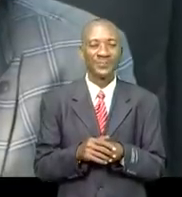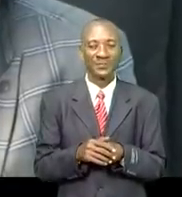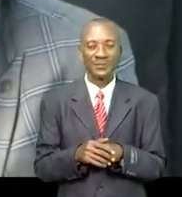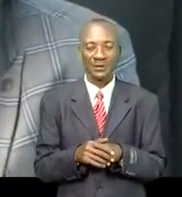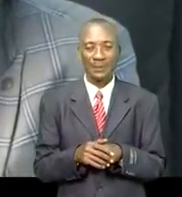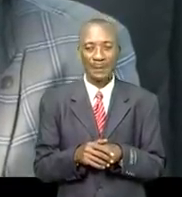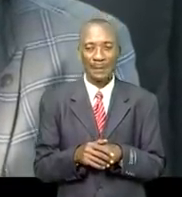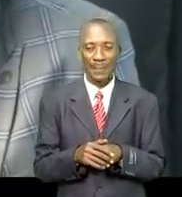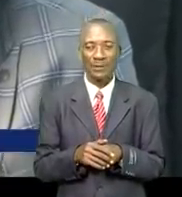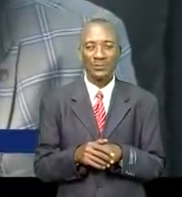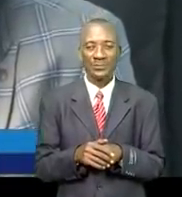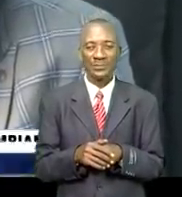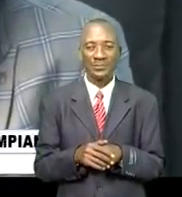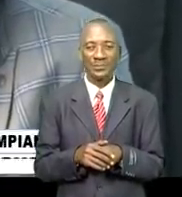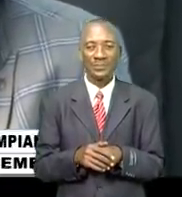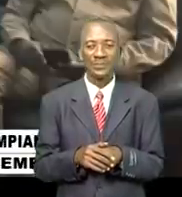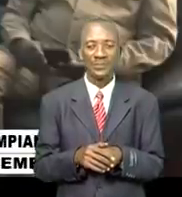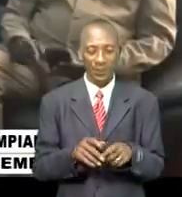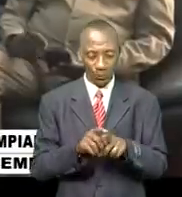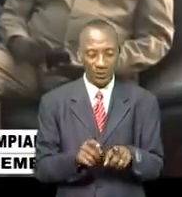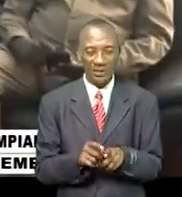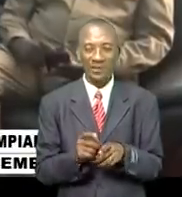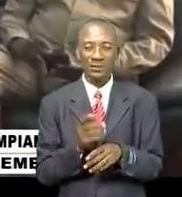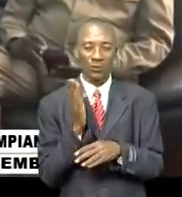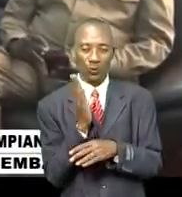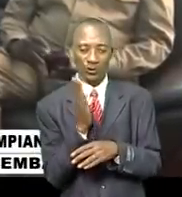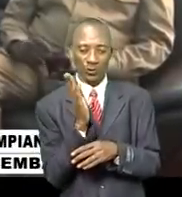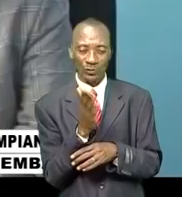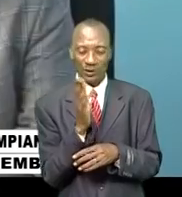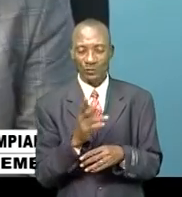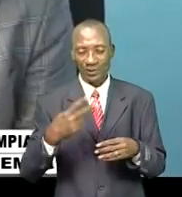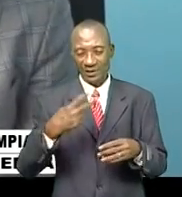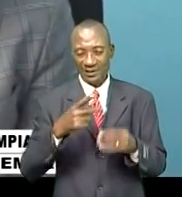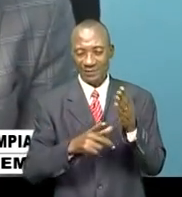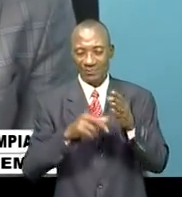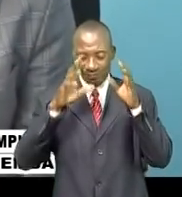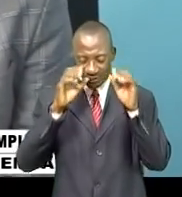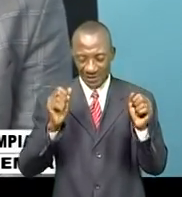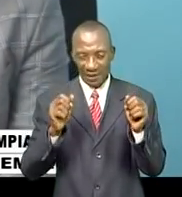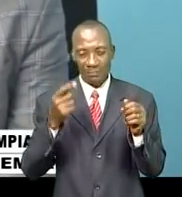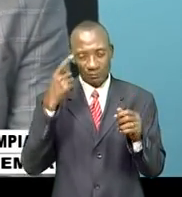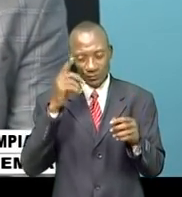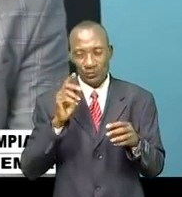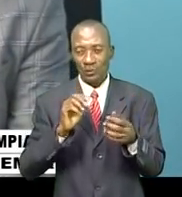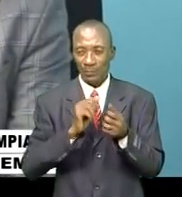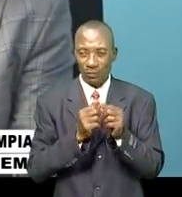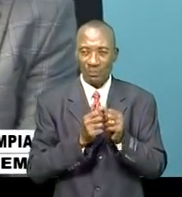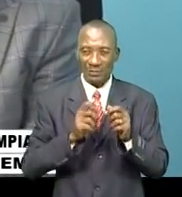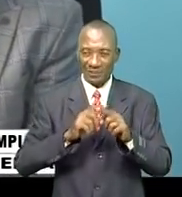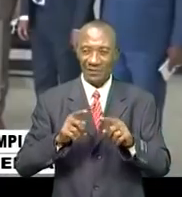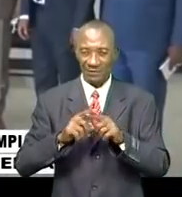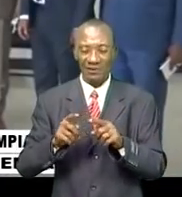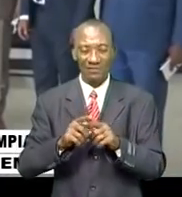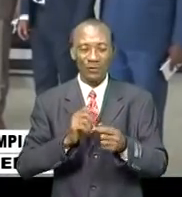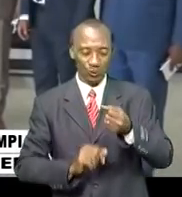conseils à celui qui les représente au bureau du Sénat. Une démarche que le deuxième vice-président encourage et soutient pour